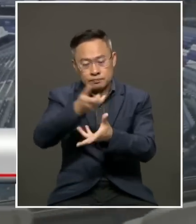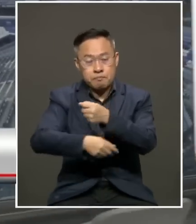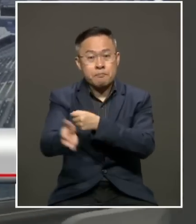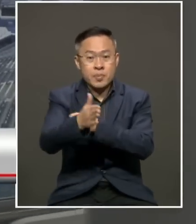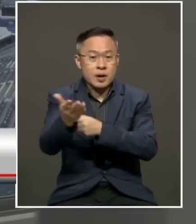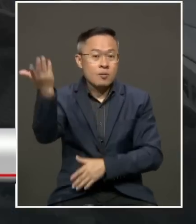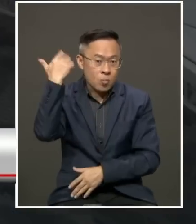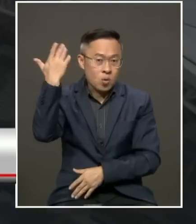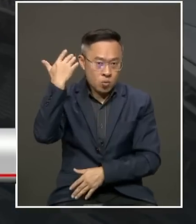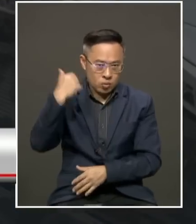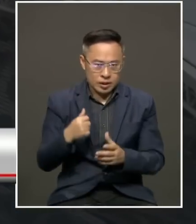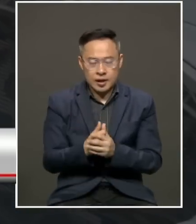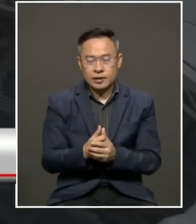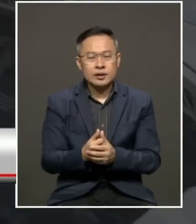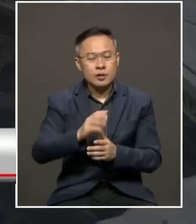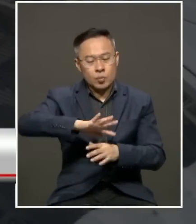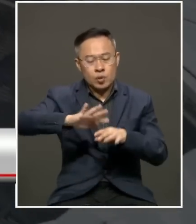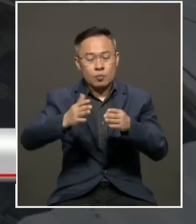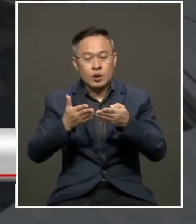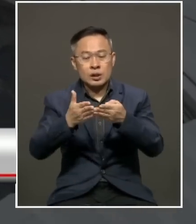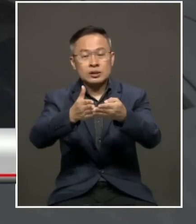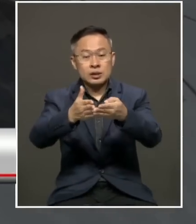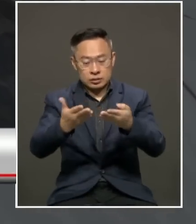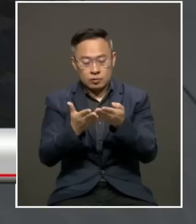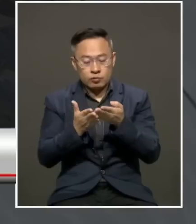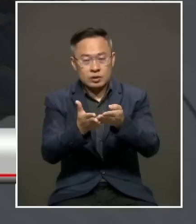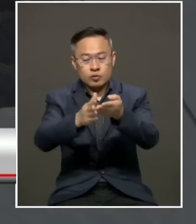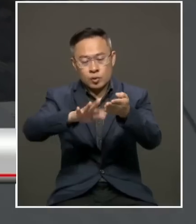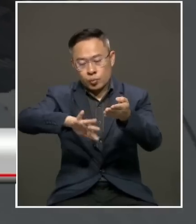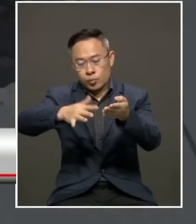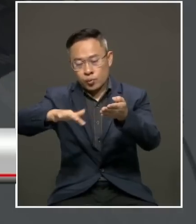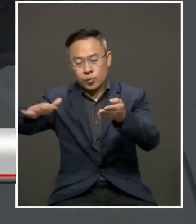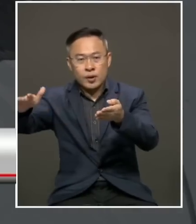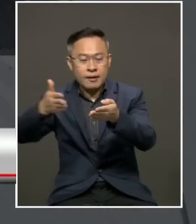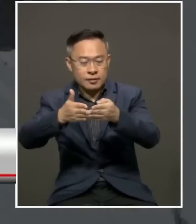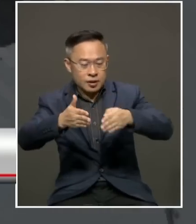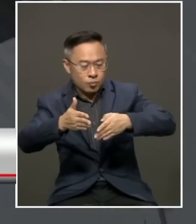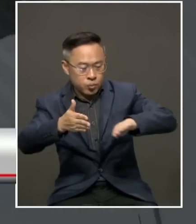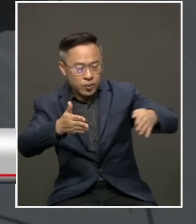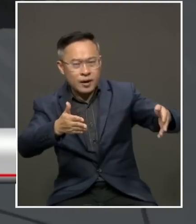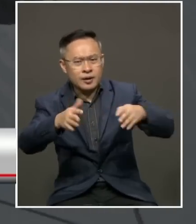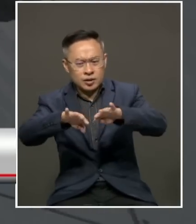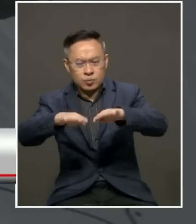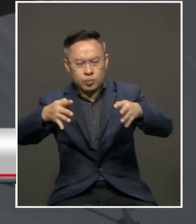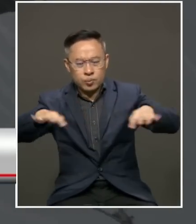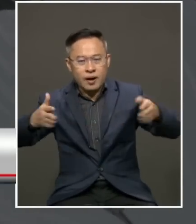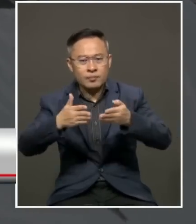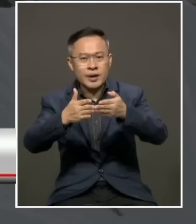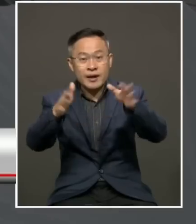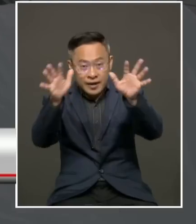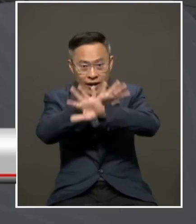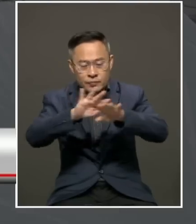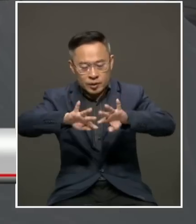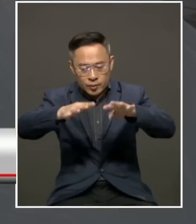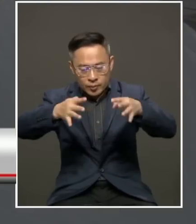แล้วก็เลยประยุกต์แล้วก็ทำให้สนามเนี่ยมันสื่อถึงเรื่องราวเหล่านั้นนะคะแล้วความจุของสนามนี้นะคะ 40,000ที่นั่ง